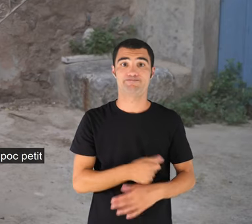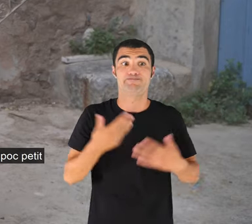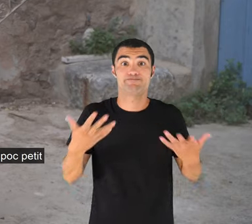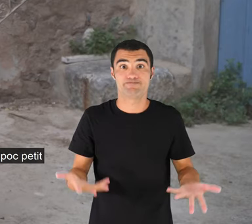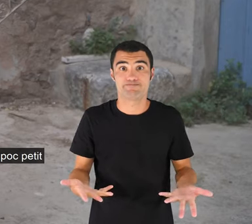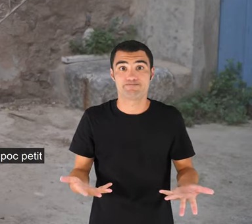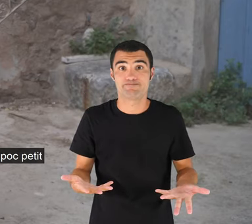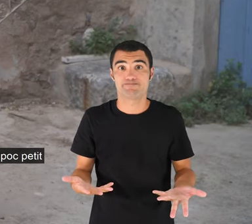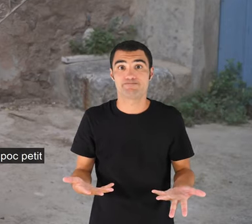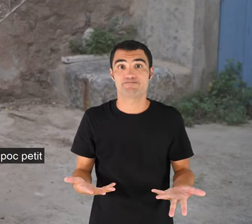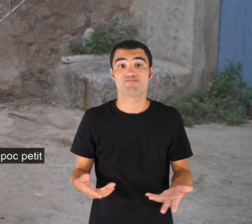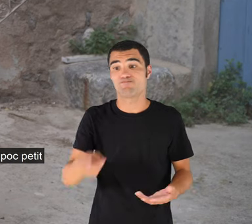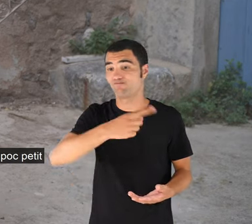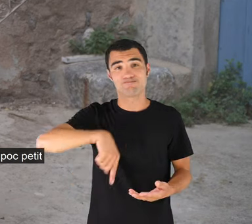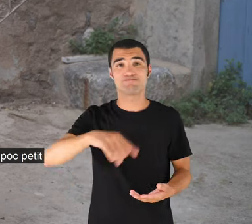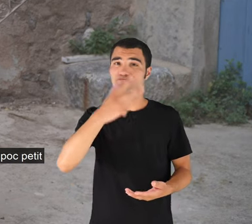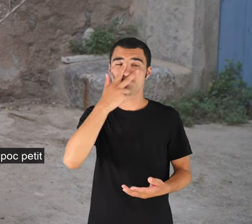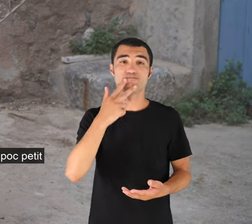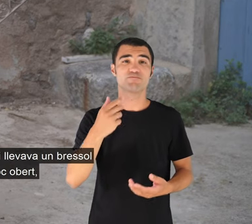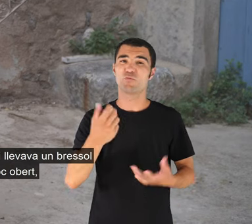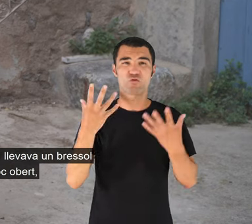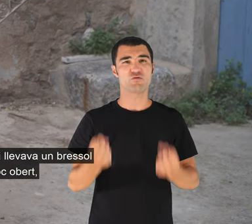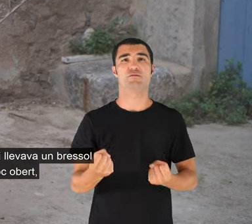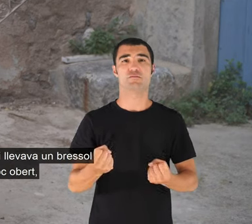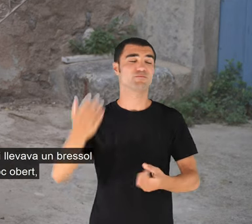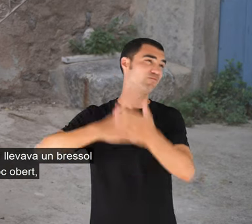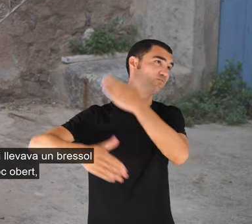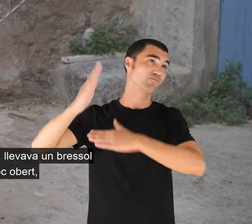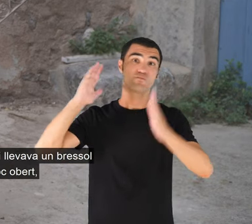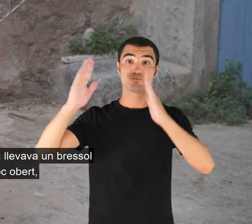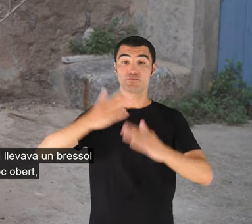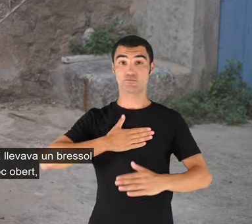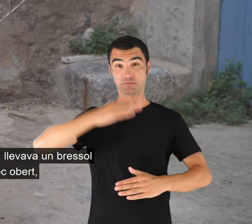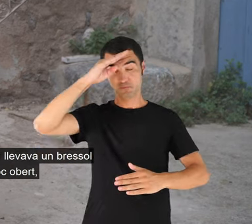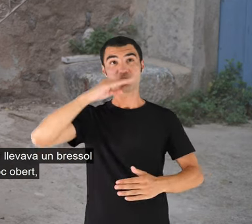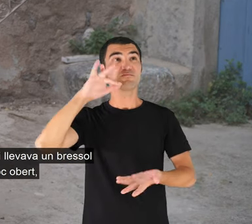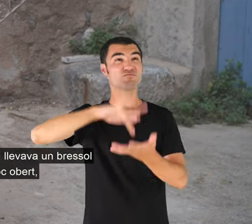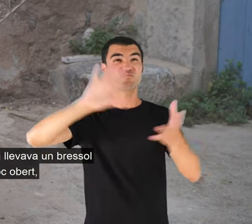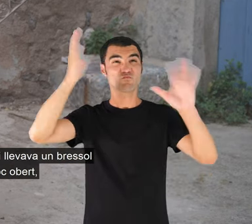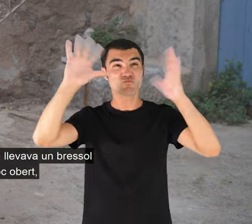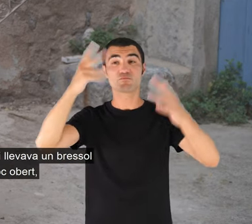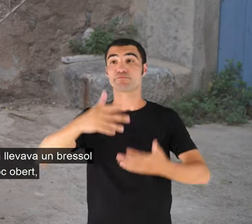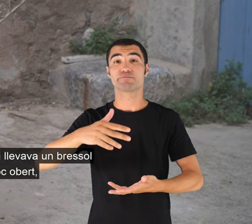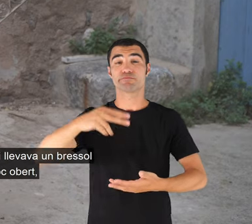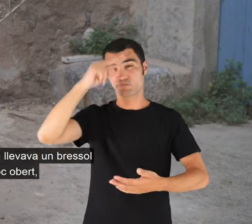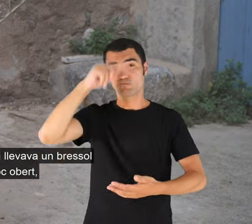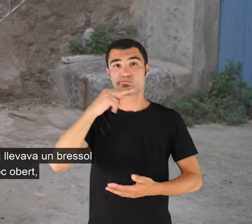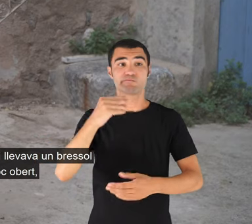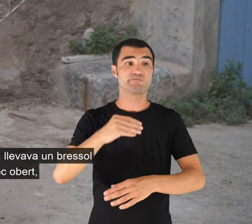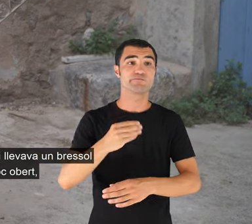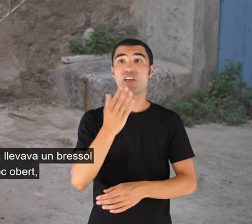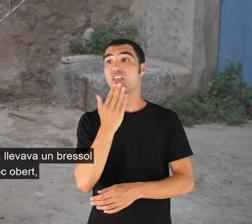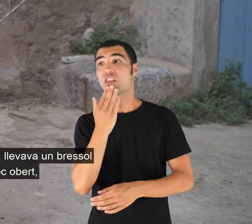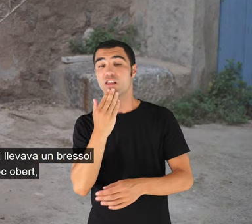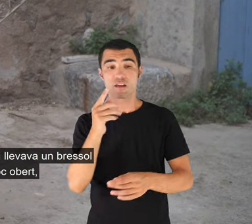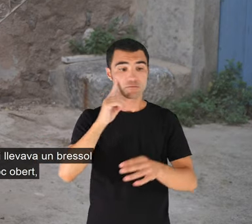hi havia misèria, entens? I mon pare, pues, aquests dies, passava el temps, es repassava tots els palangres, si